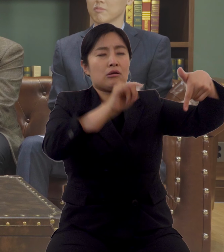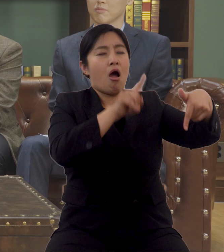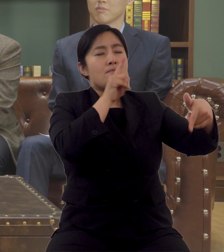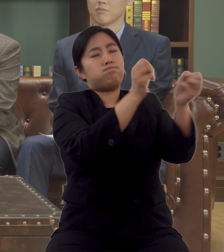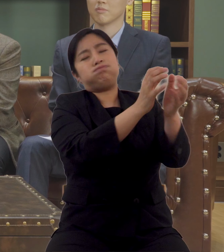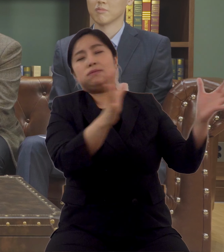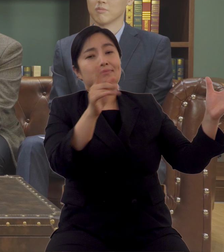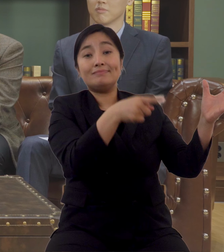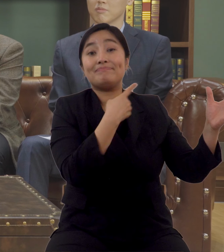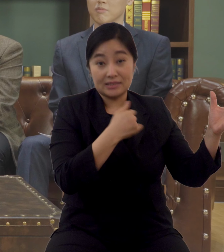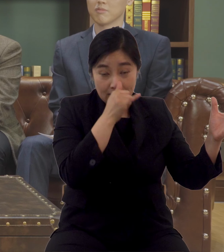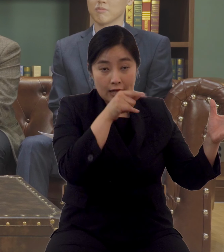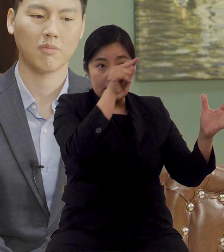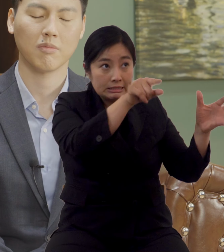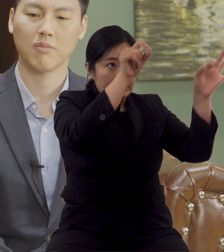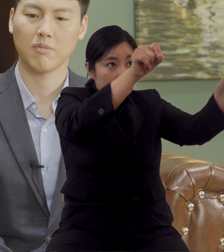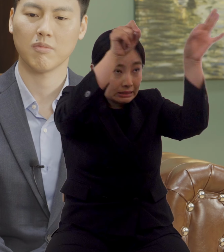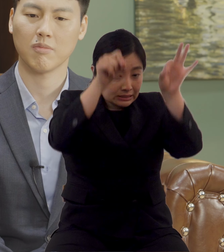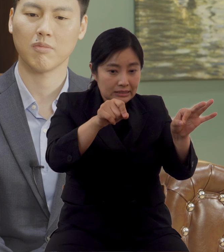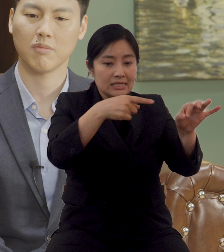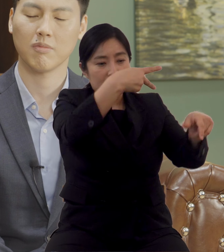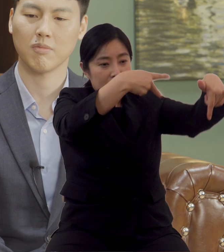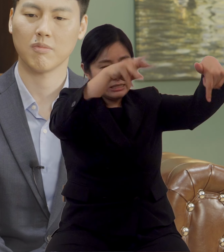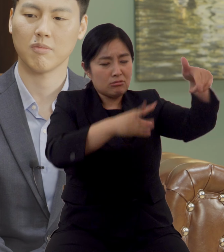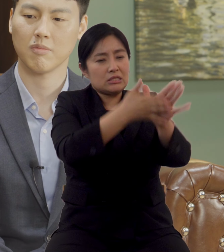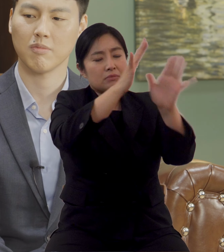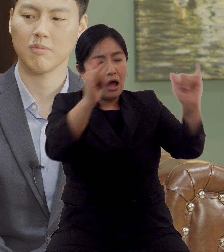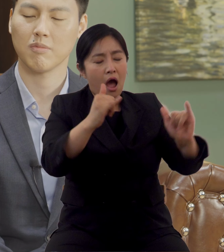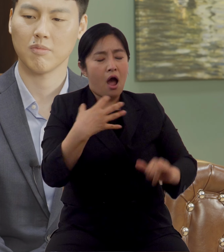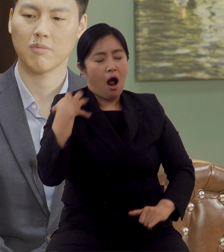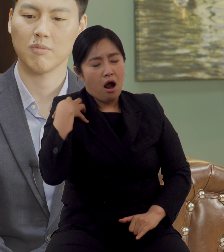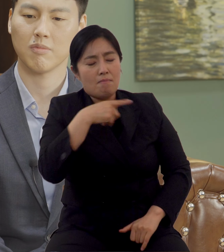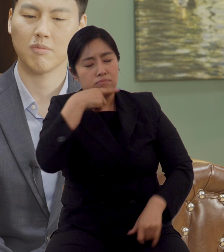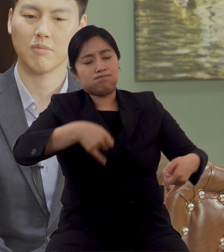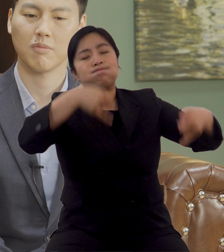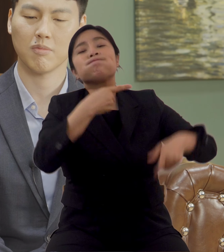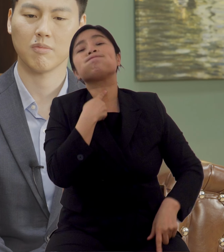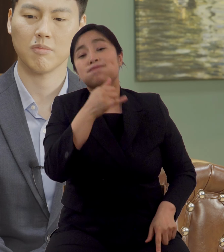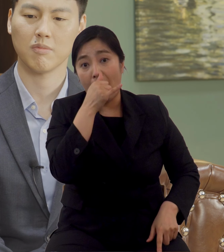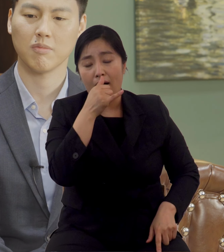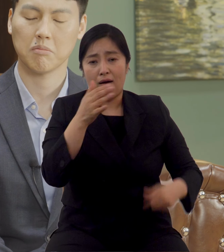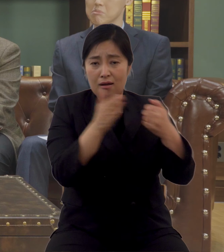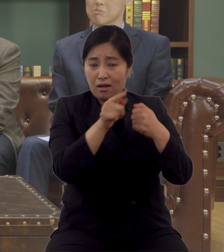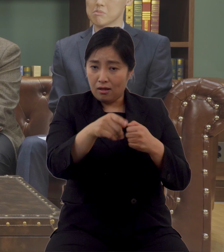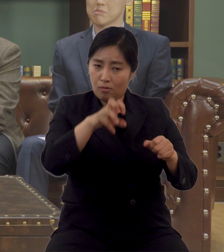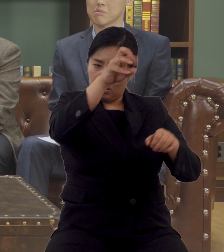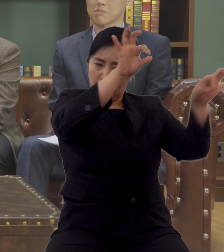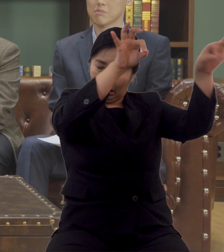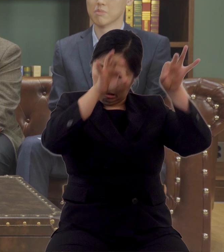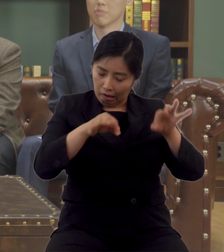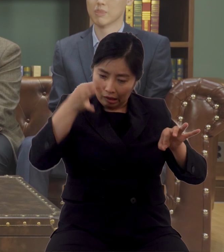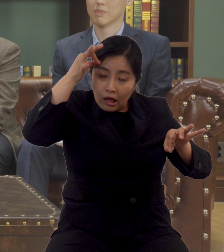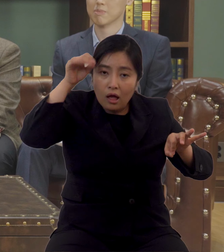문제가 인천시한테 크게 대두가 됐고요. 그걸 고스란히 이제 인천 시민들이 감당해야 될 몫이었거든요. 그러다